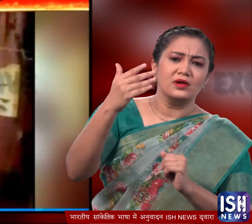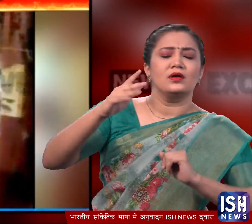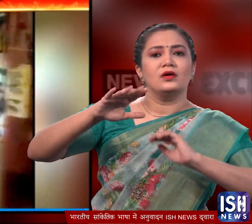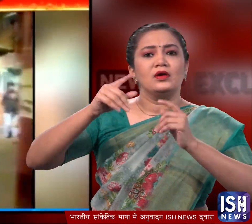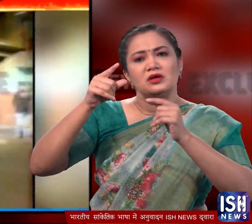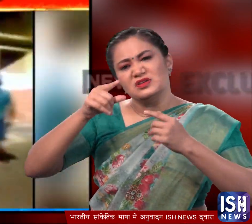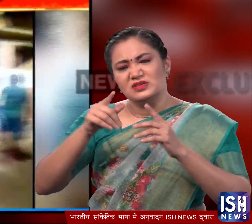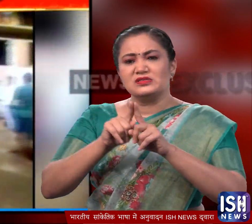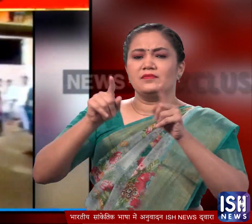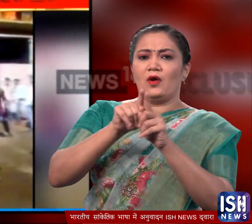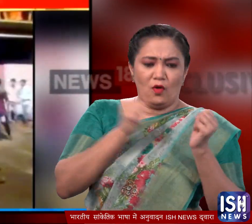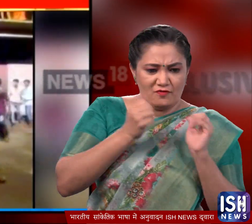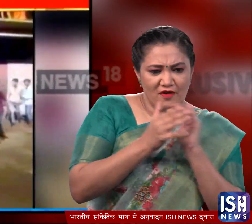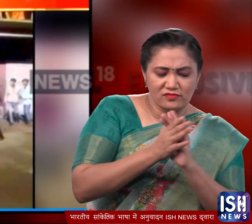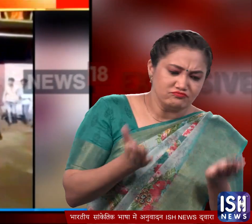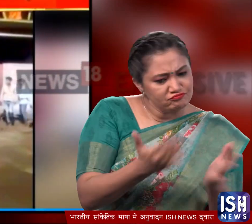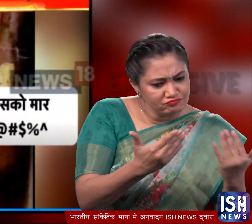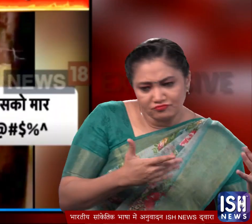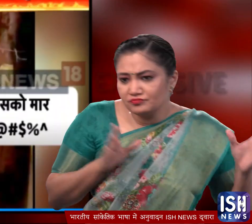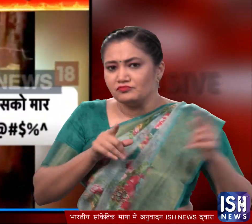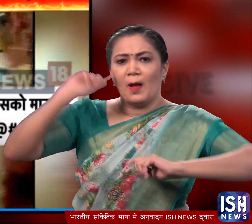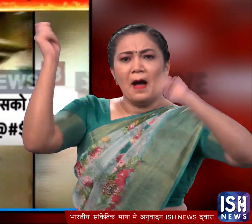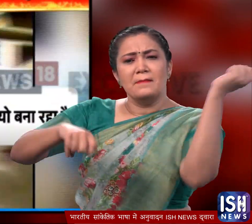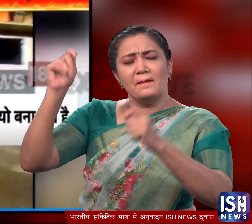किया और फिर उसे पीटने के लिए अपने साथियों को उकसाया।